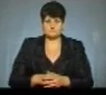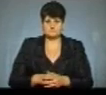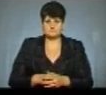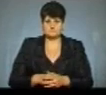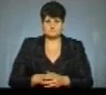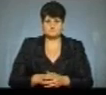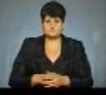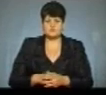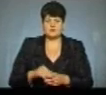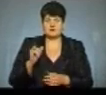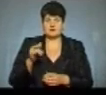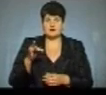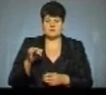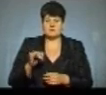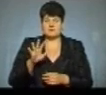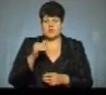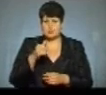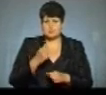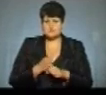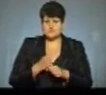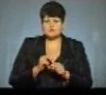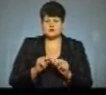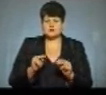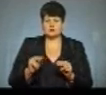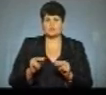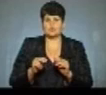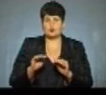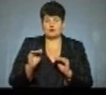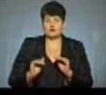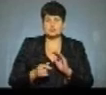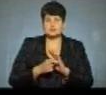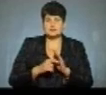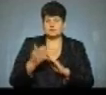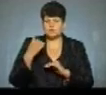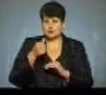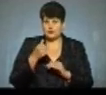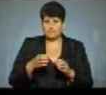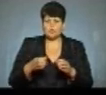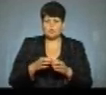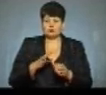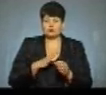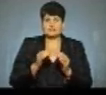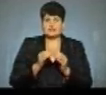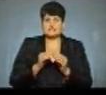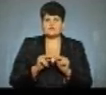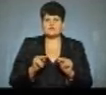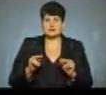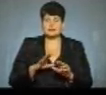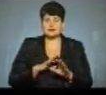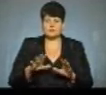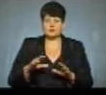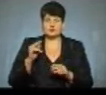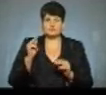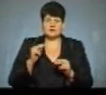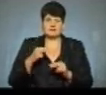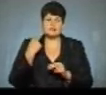Іванна Грабар 5 років працювала вчителькою молодших класів в Підліснянській школі. Каже, минулого року у колективі було 10 вчителів. Не було педагогів з української